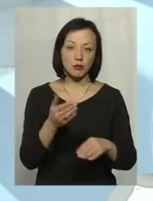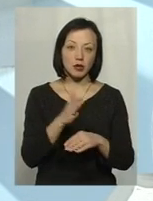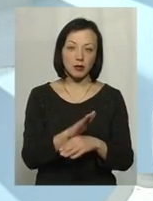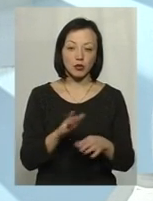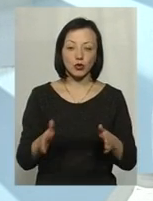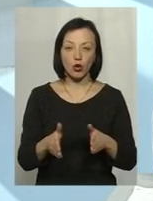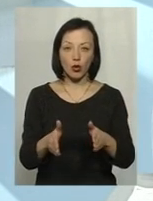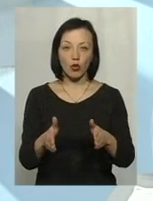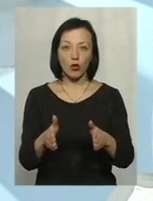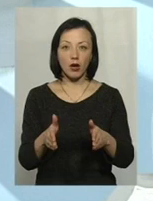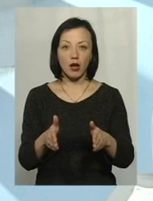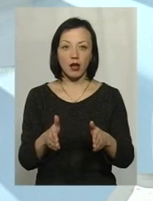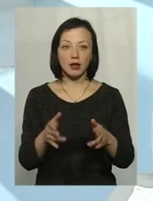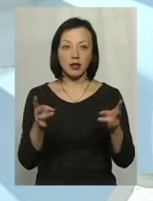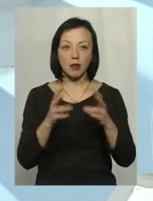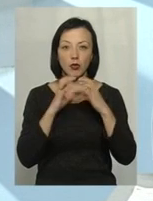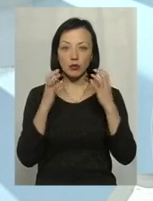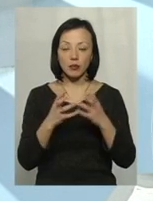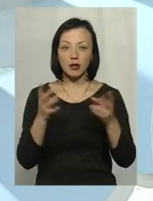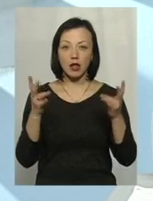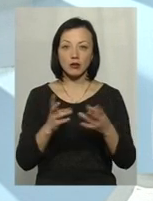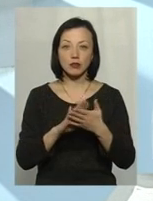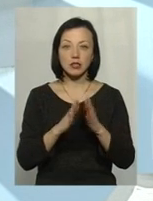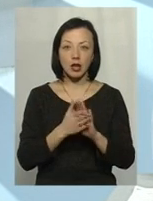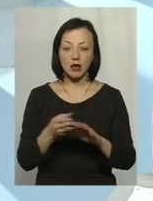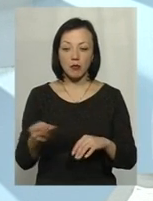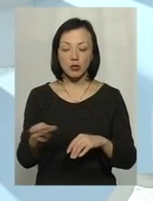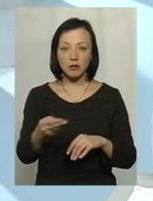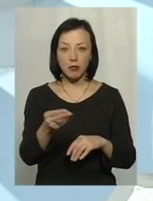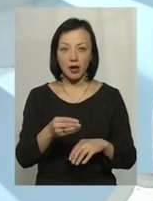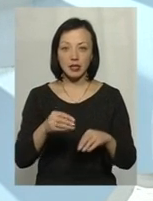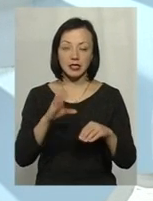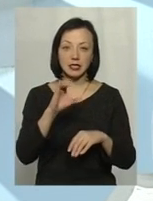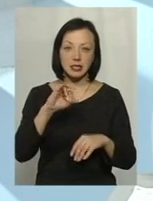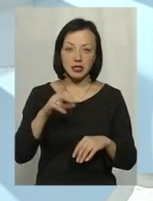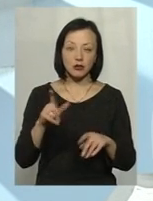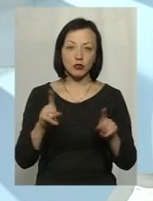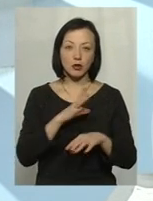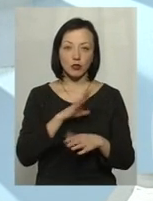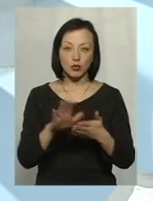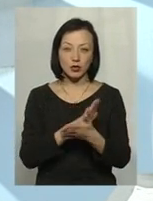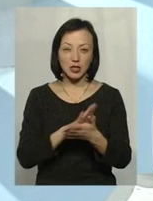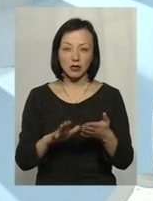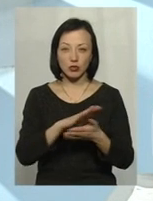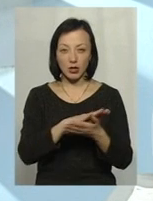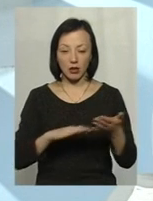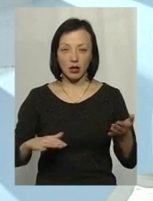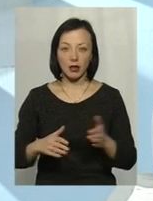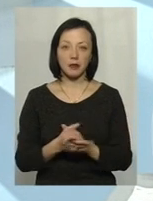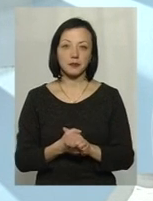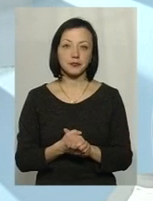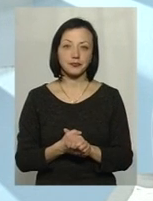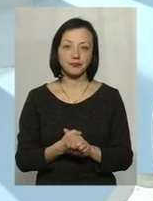що дорогу, мережу треба утримувати в належному стані і посипати відповідною сіллю для того, щоб не було слизько і так далі, тому подібне.